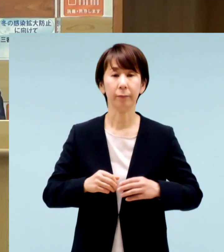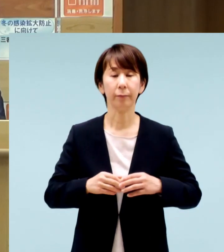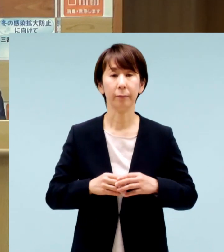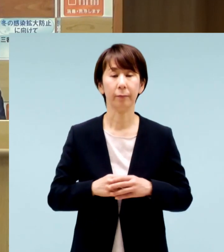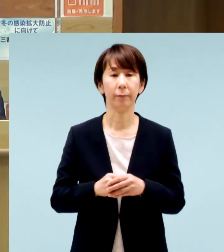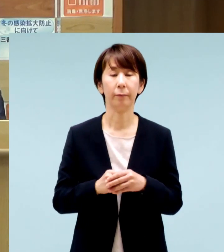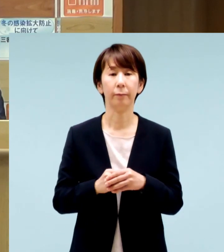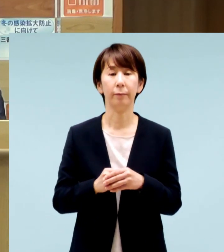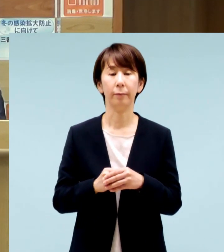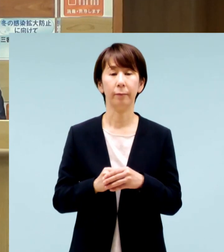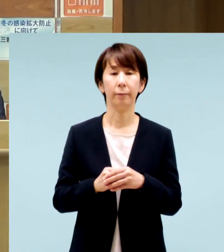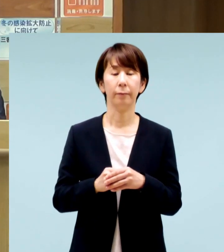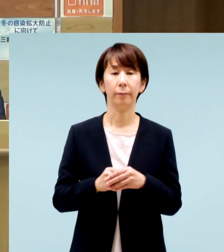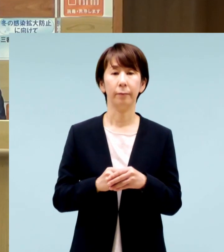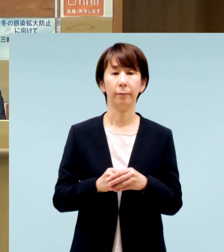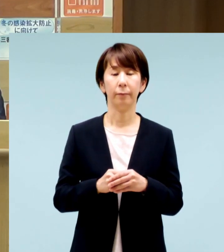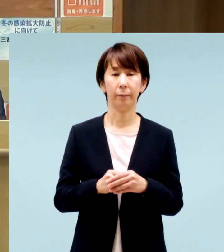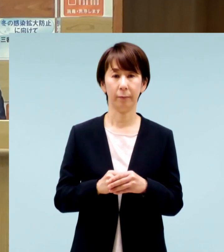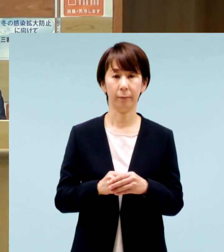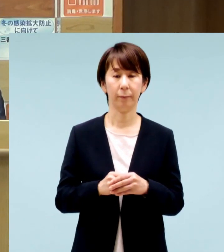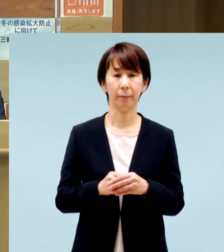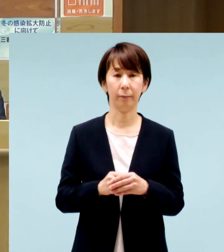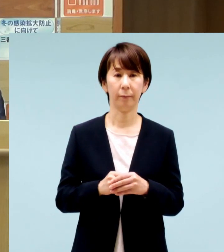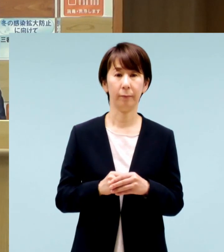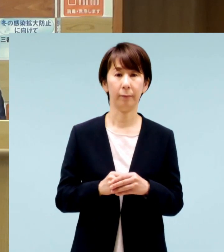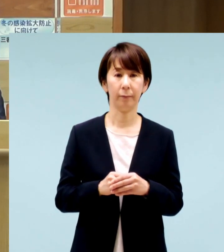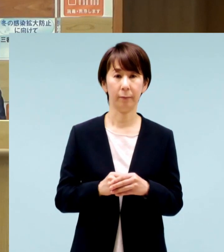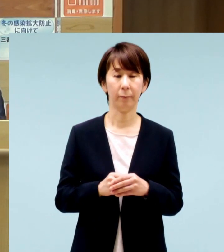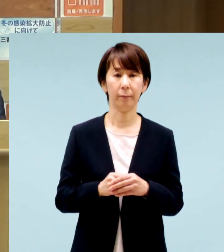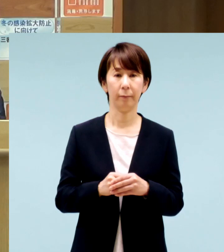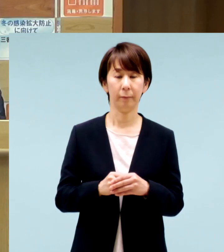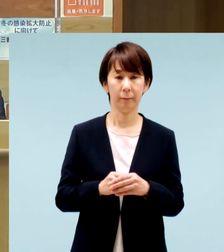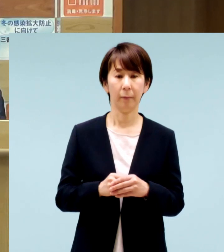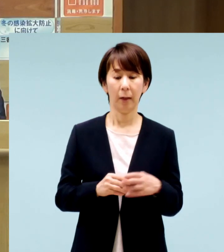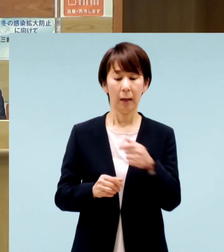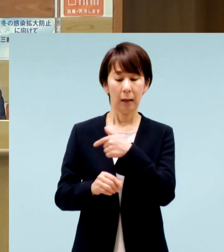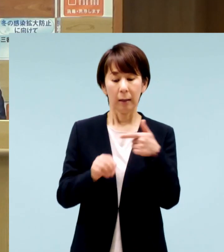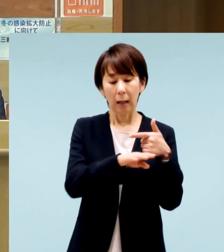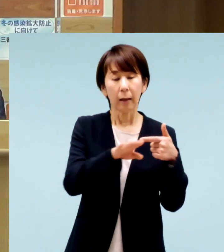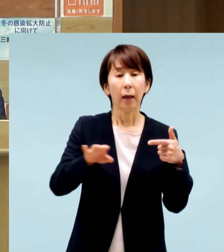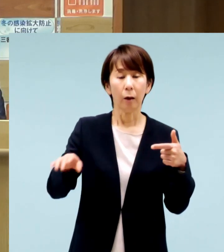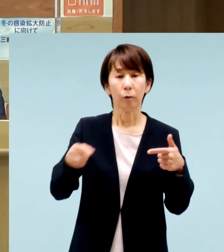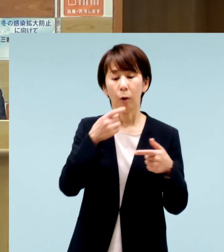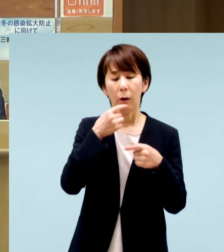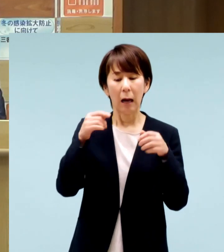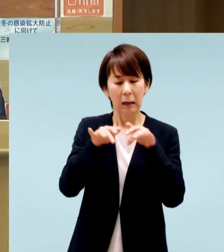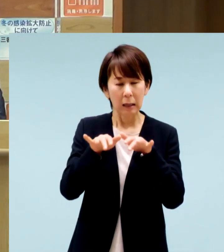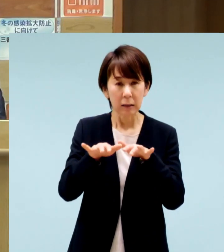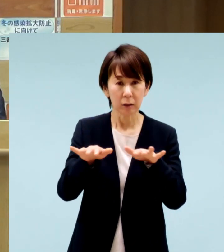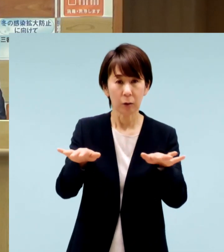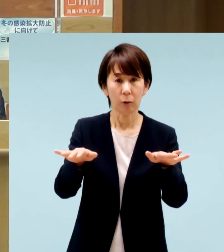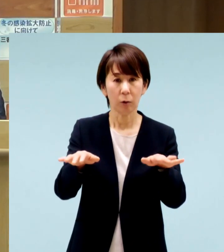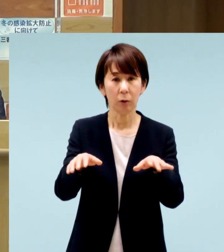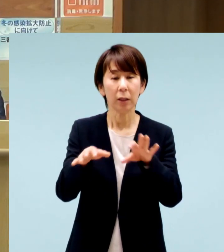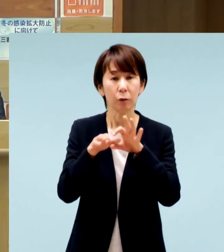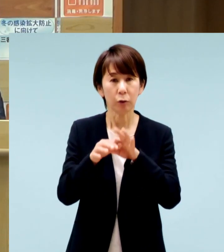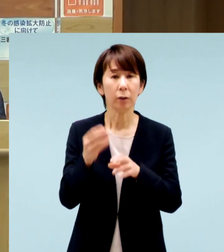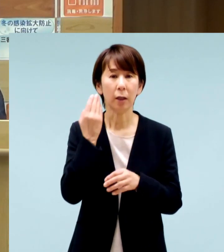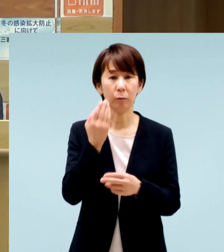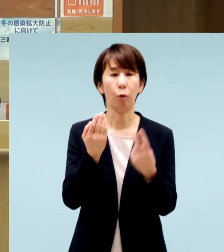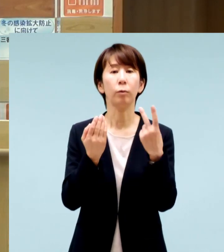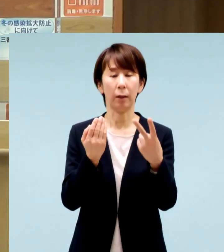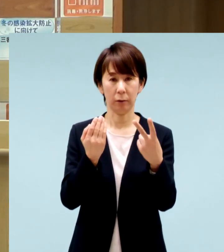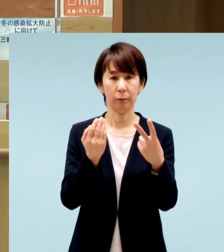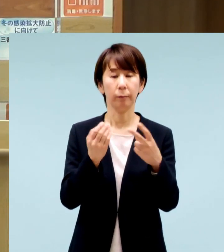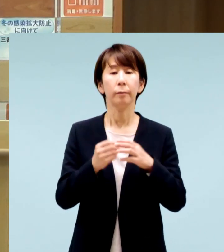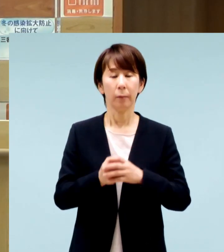北海道新聞の堀田です。話題がありまして、太平洋の赤潮について、2点伺います。明日で確